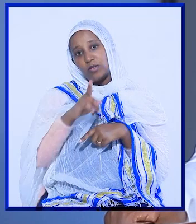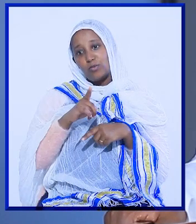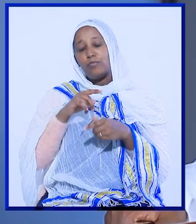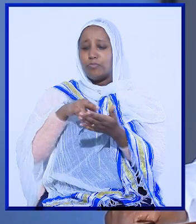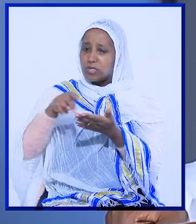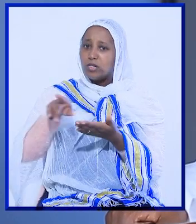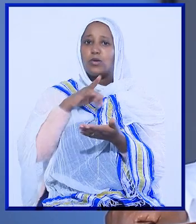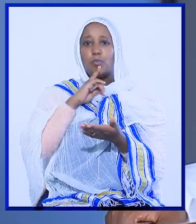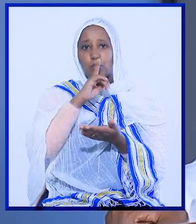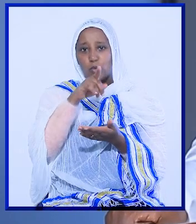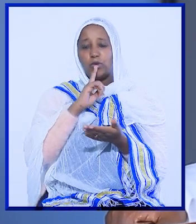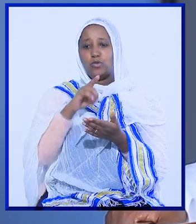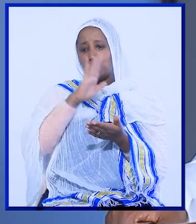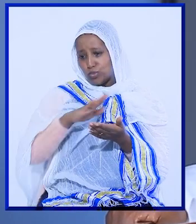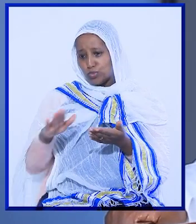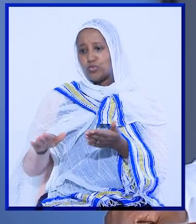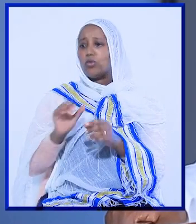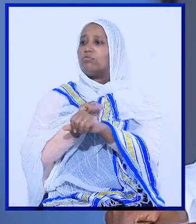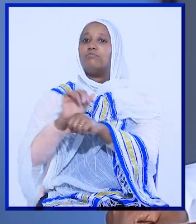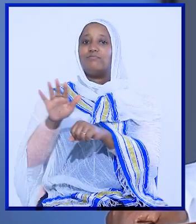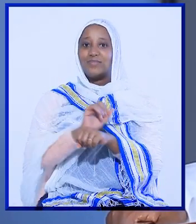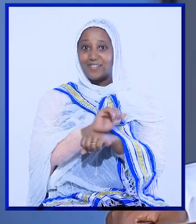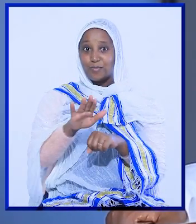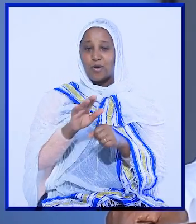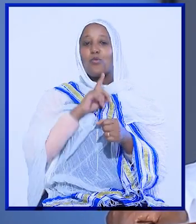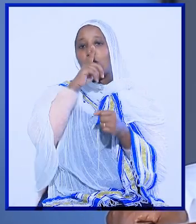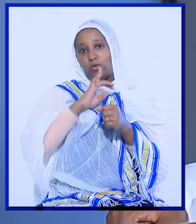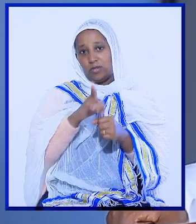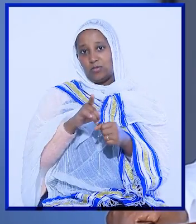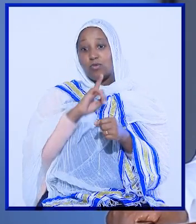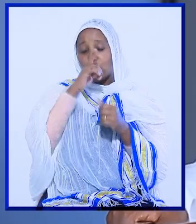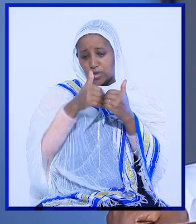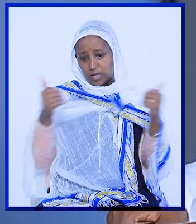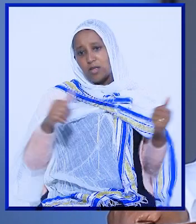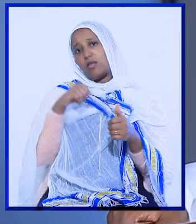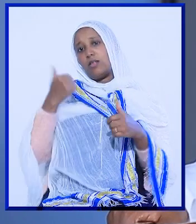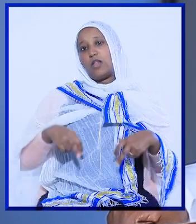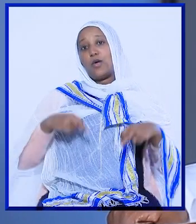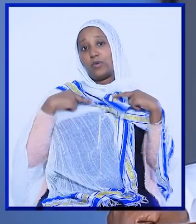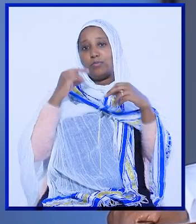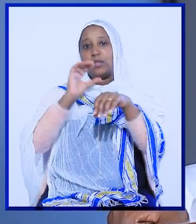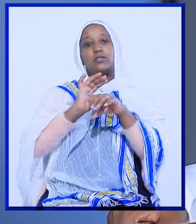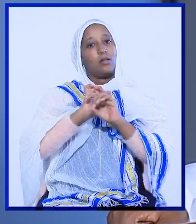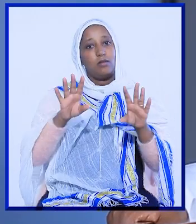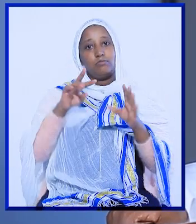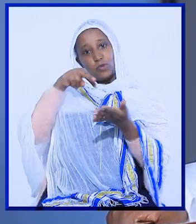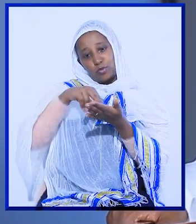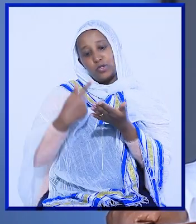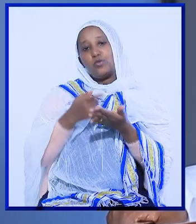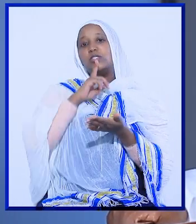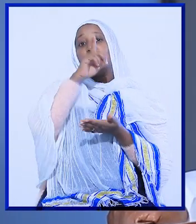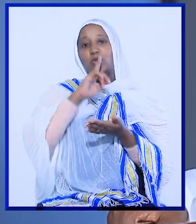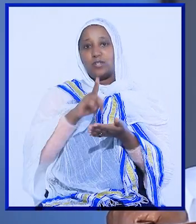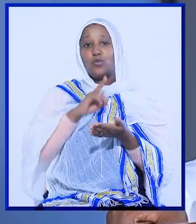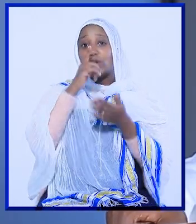ነው። የምትሰደደው ለእውነት ነው። ልጆቿን የምታሰማራውም ለእውነት ነው። ከእውነት የራቀ ሌላ ህይወት ቤተ ክርስቲያን የላትም። የቆመችው ለዚህ